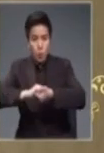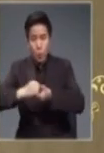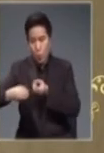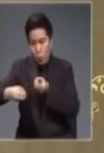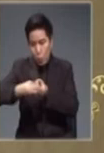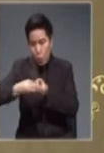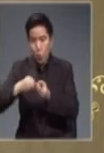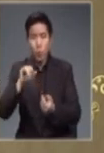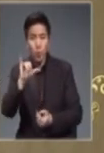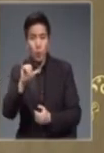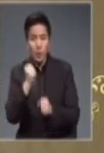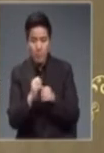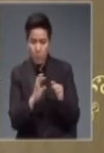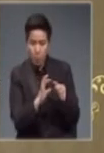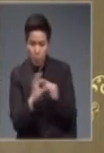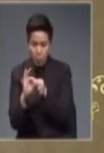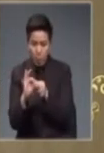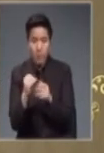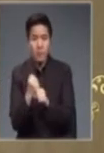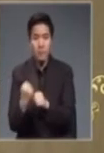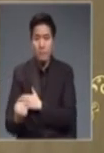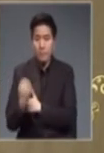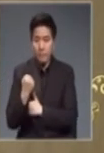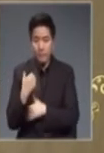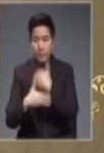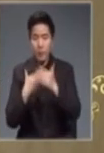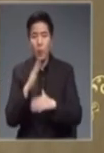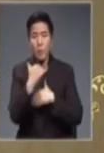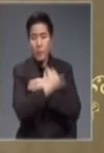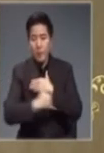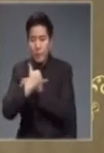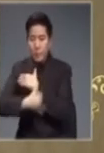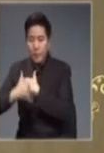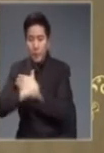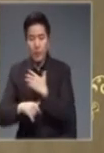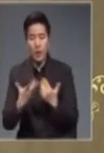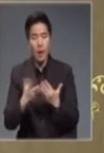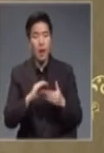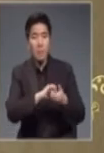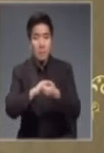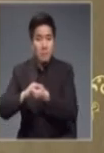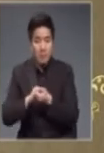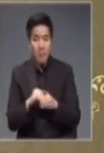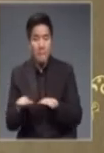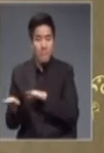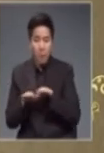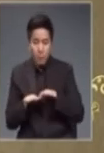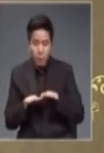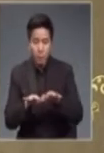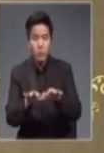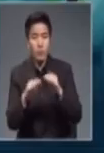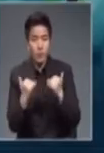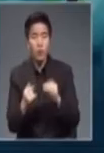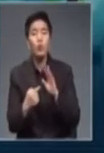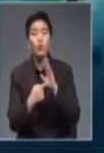เหมือนลักษณะที่เราเรียกว่าย่ำเท้าอยู่กับที่นั่นแหละครับเราให้ความสำคัญกับการศึกษาทั้งระบบและต้องให้ความสำคัญกับการสร้างการเรียนรู้การพั